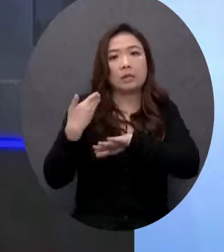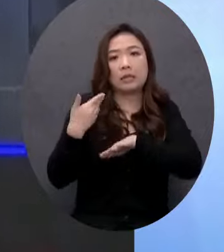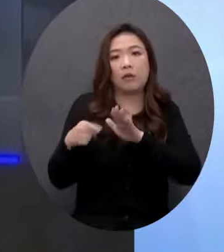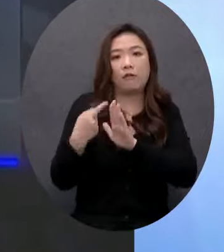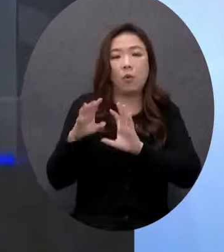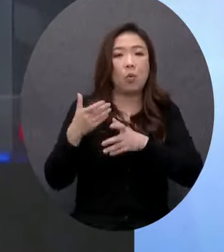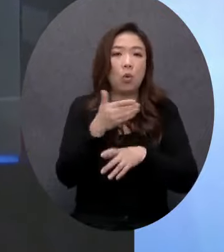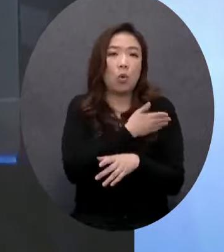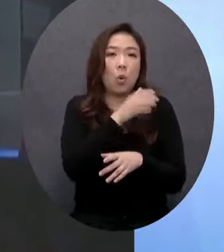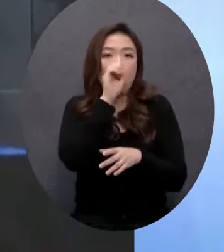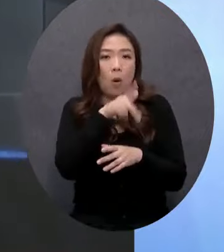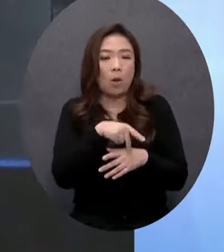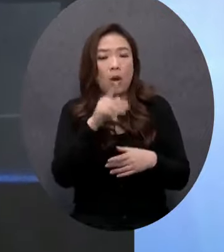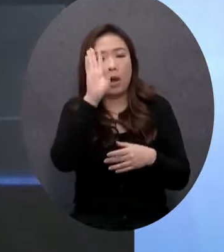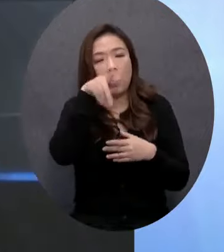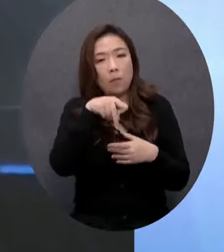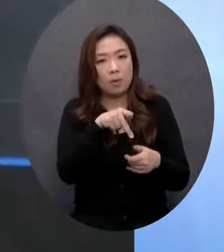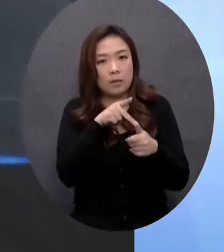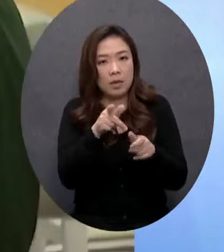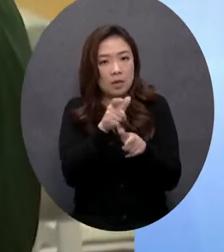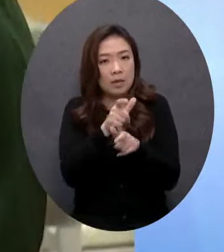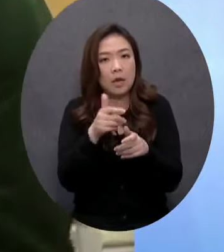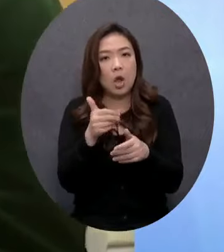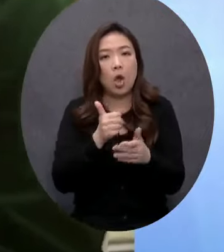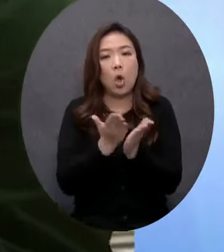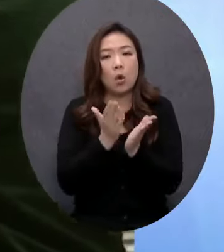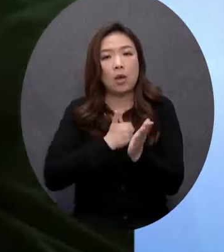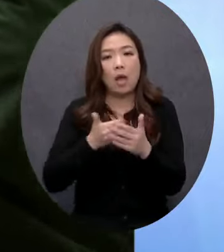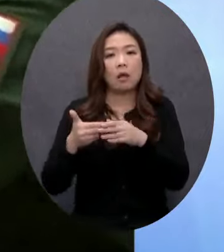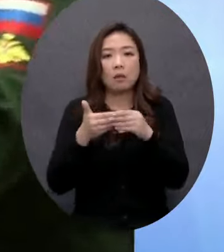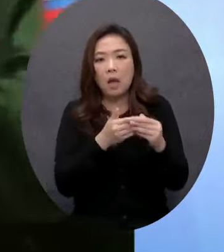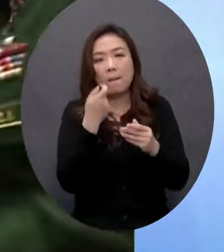克里姆林宫希望透过由经济学家领导可以精简